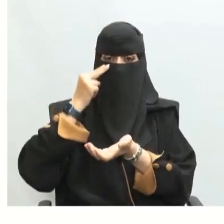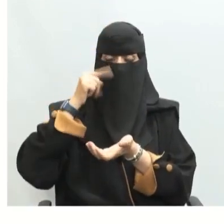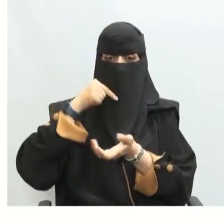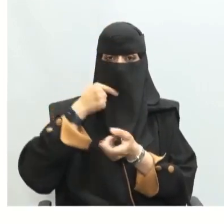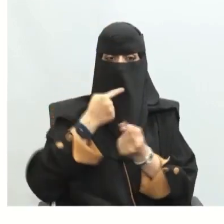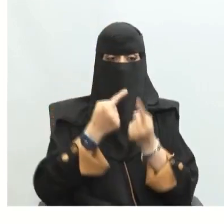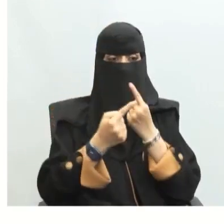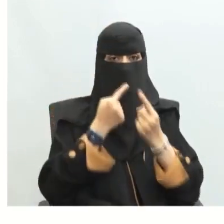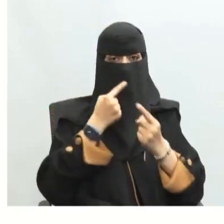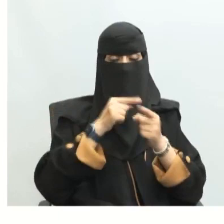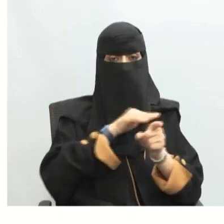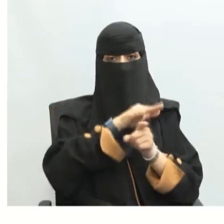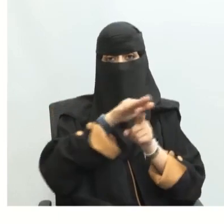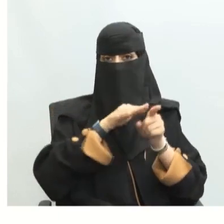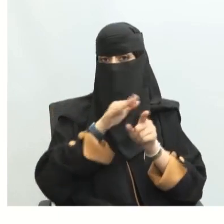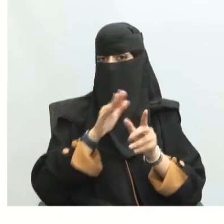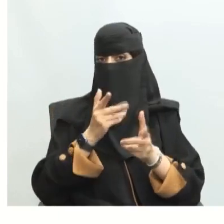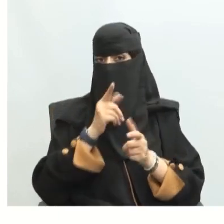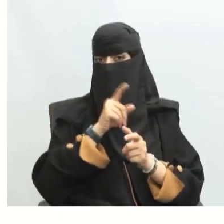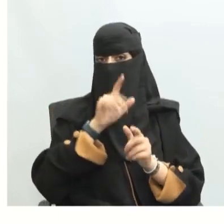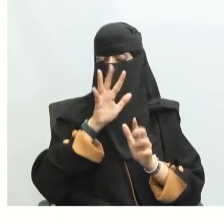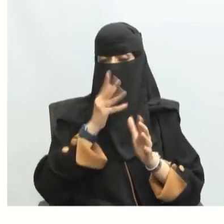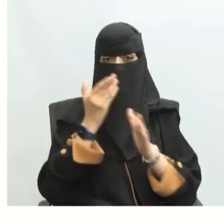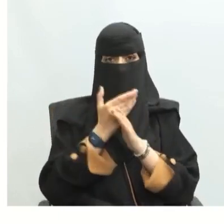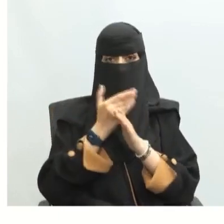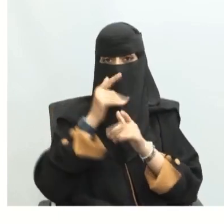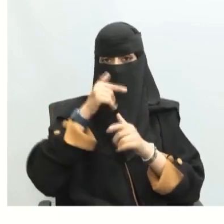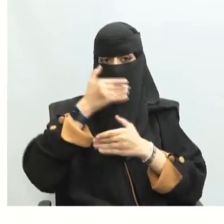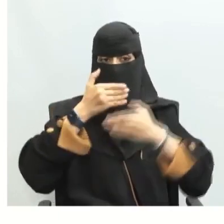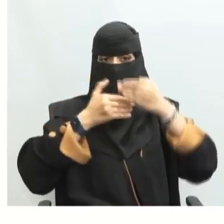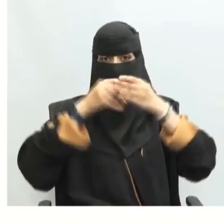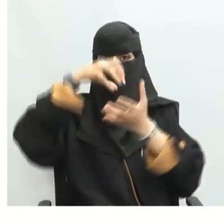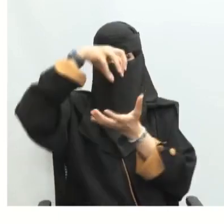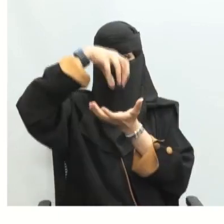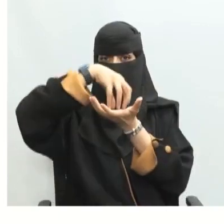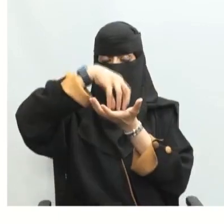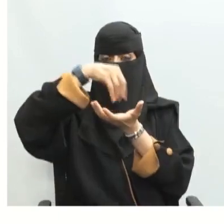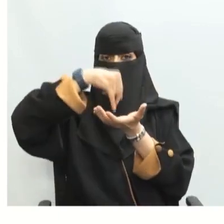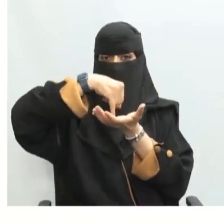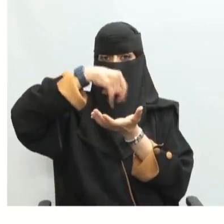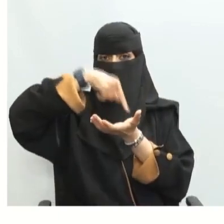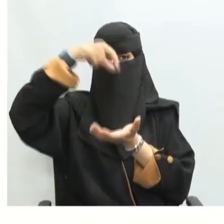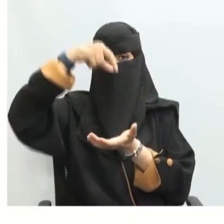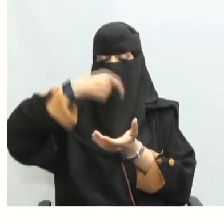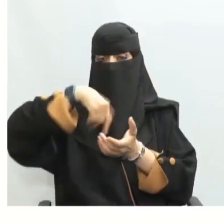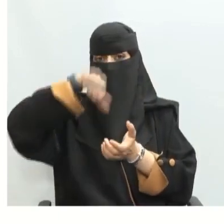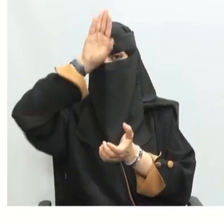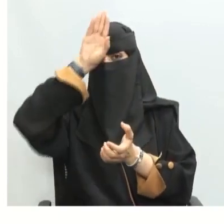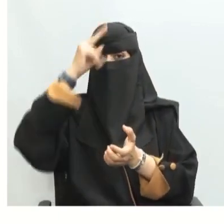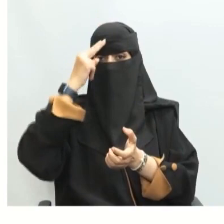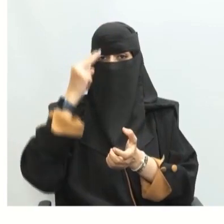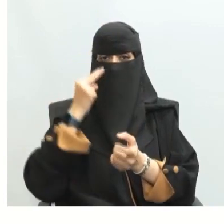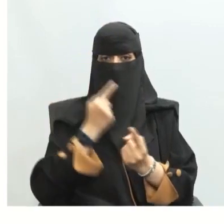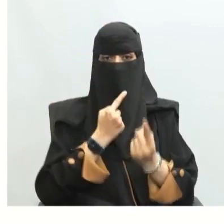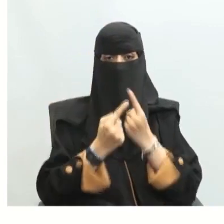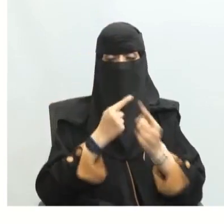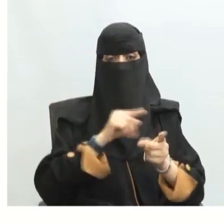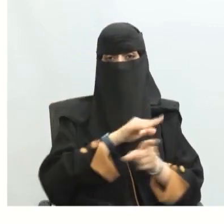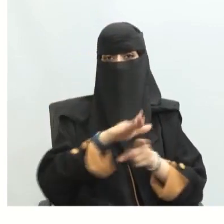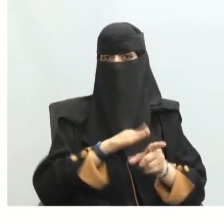للحوار الوطني ما سبب انشاء هذا المركز مركز الملك عبد العزيز للحوار